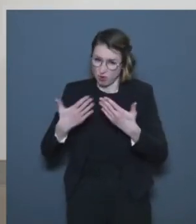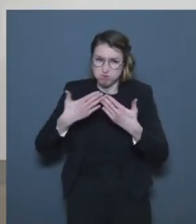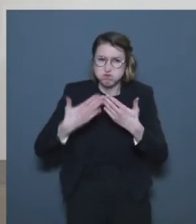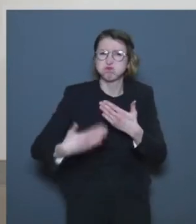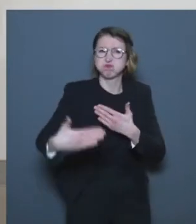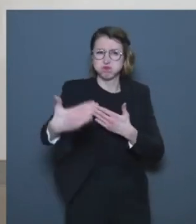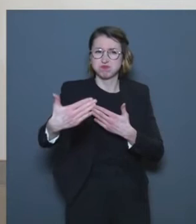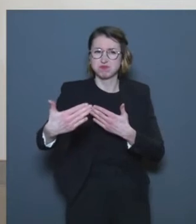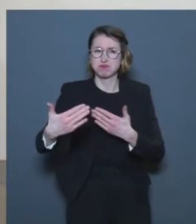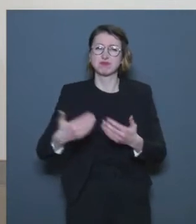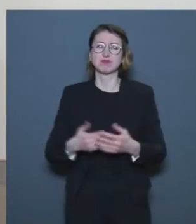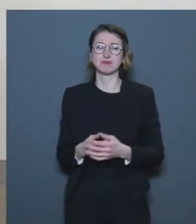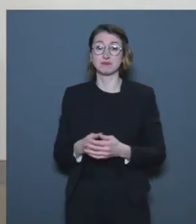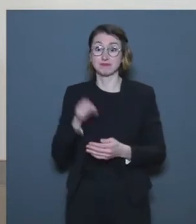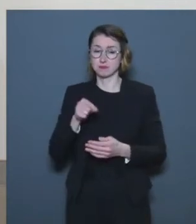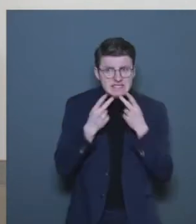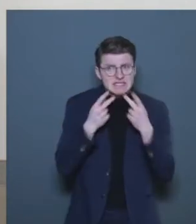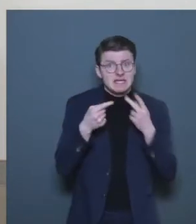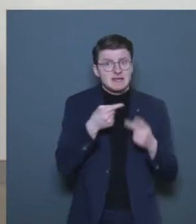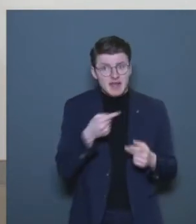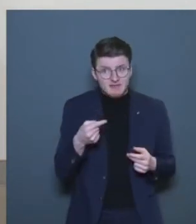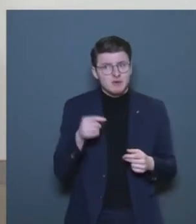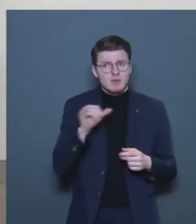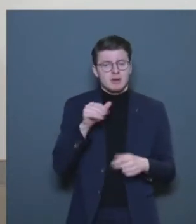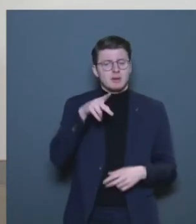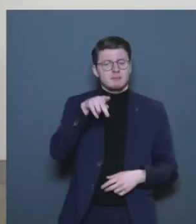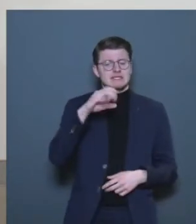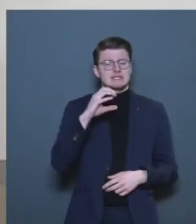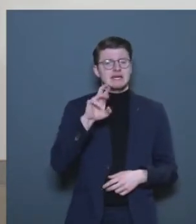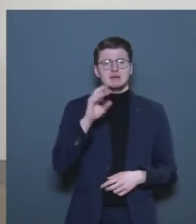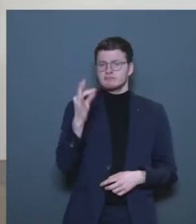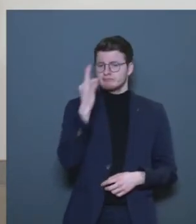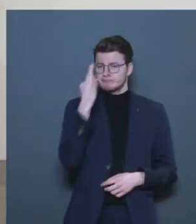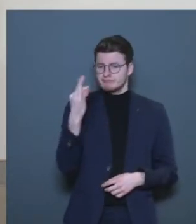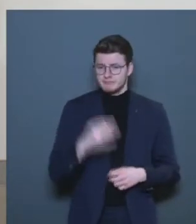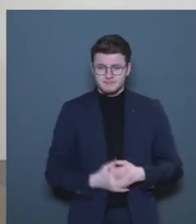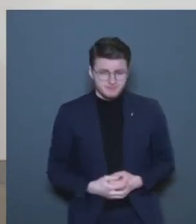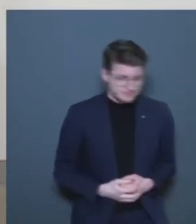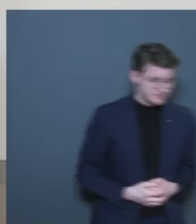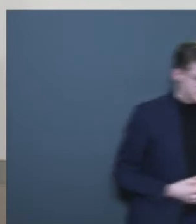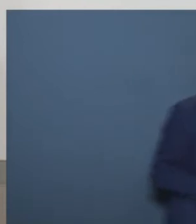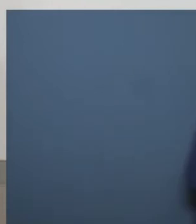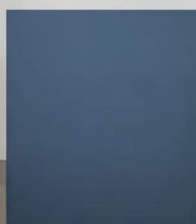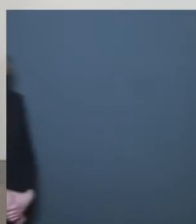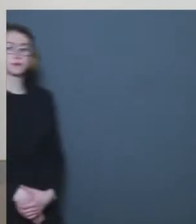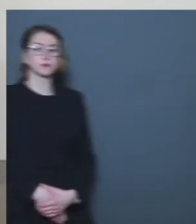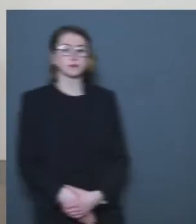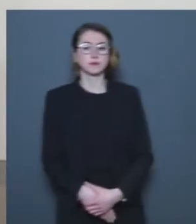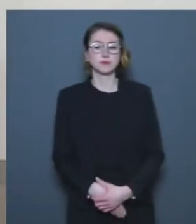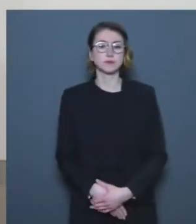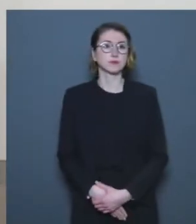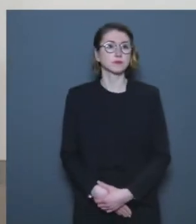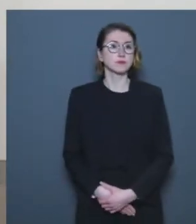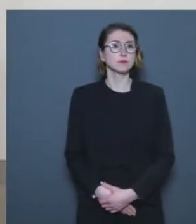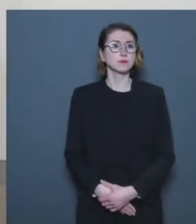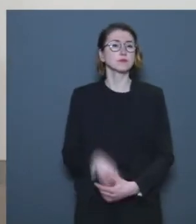une potentielle troisième vague. Le deuxième rempart qu'on érige contre le